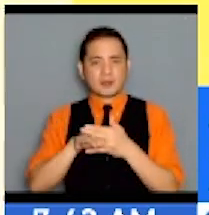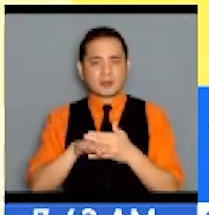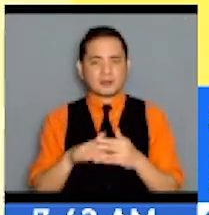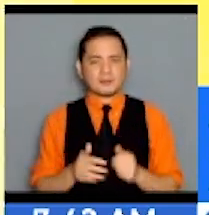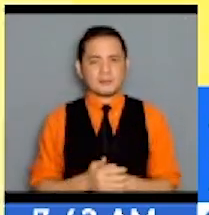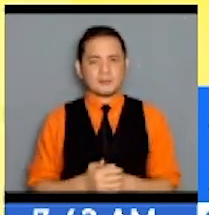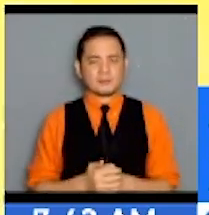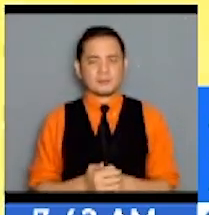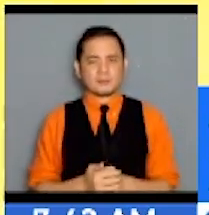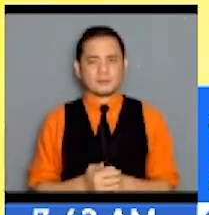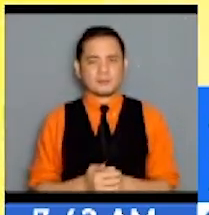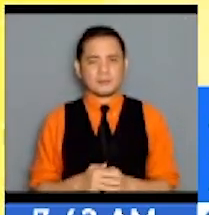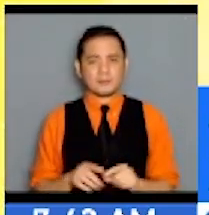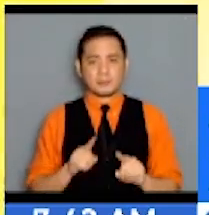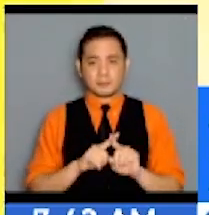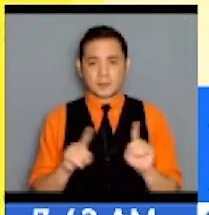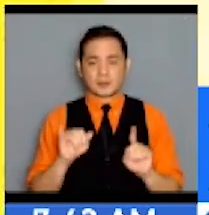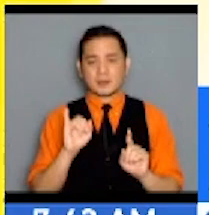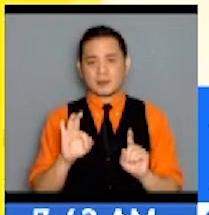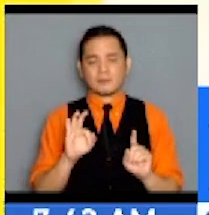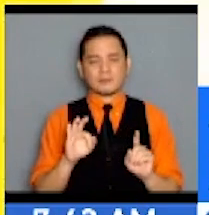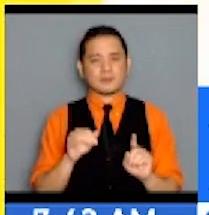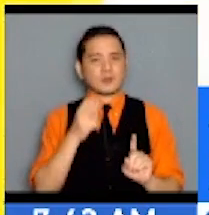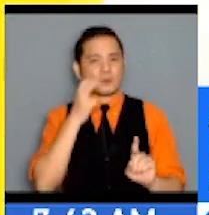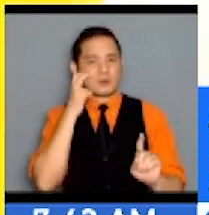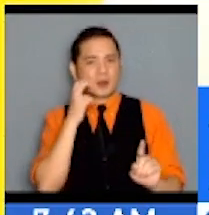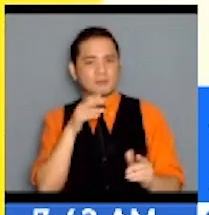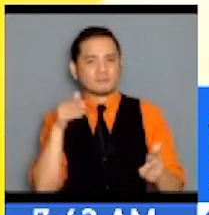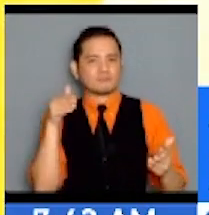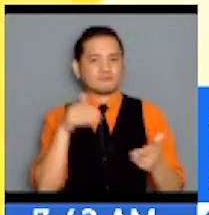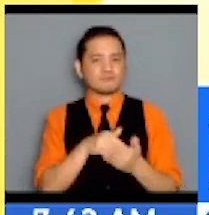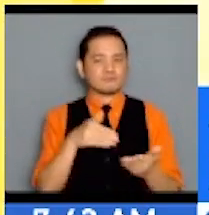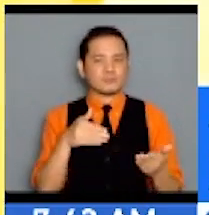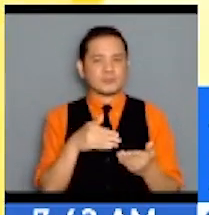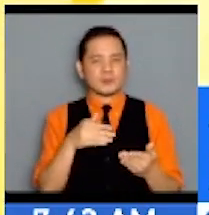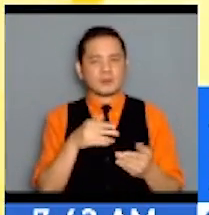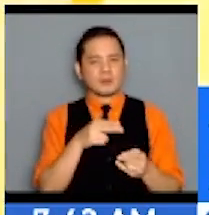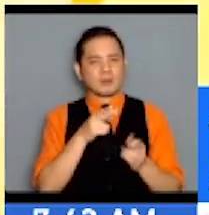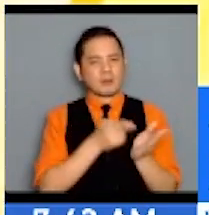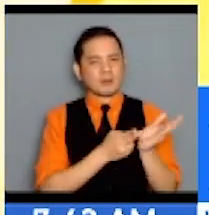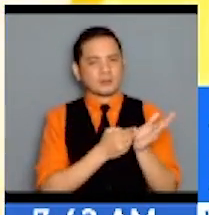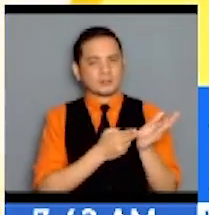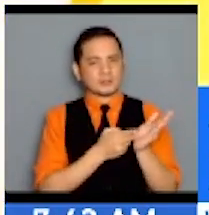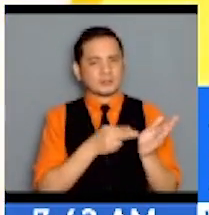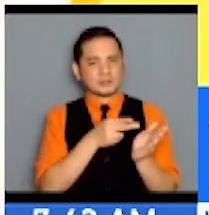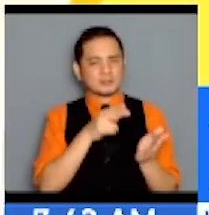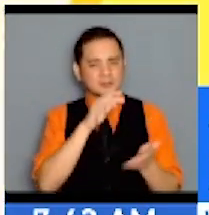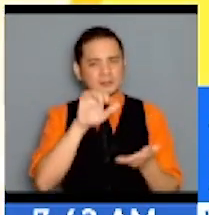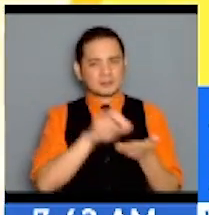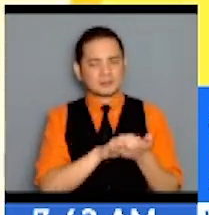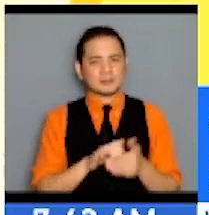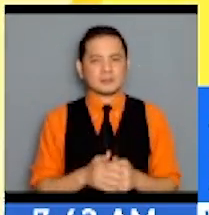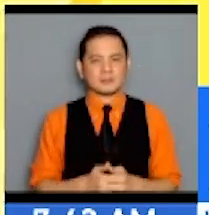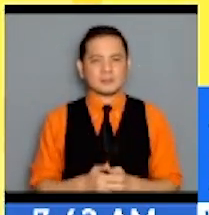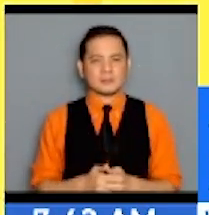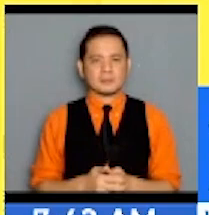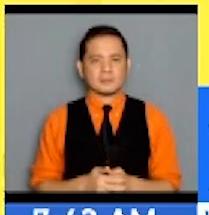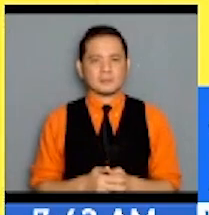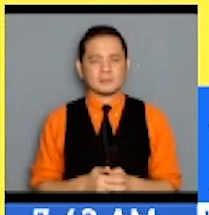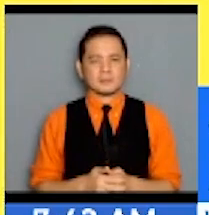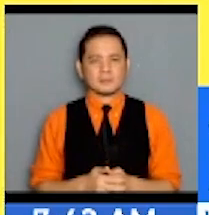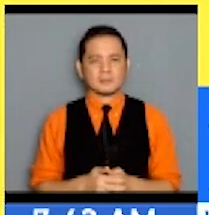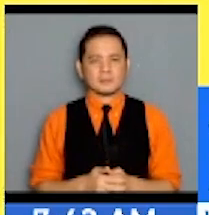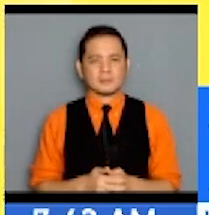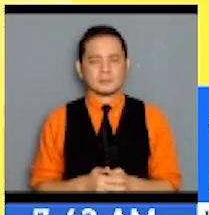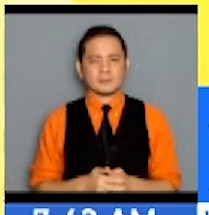crimes against chastity na tinatawag, ang maaari lang mag-file ay yung mga tinatawag nating offended party or yung mga